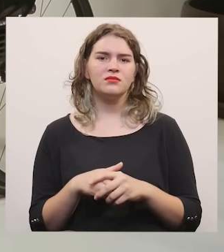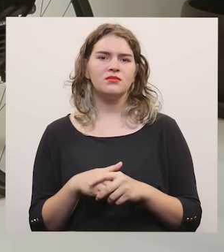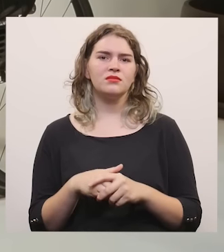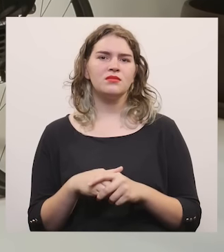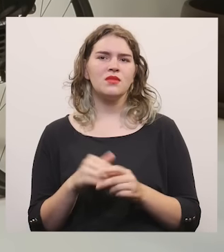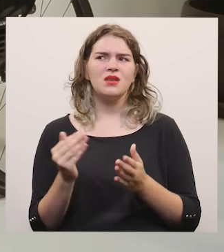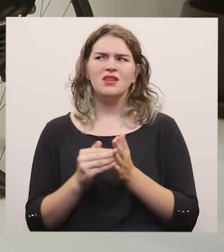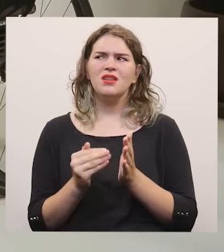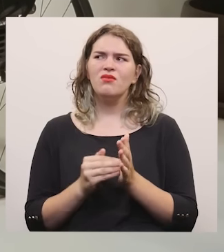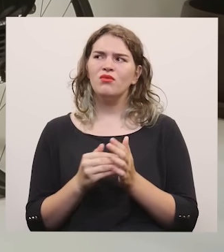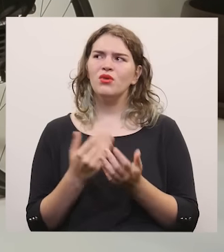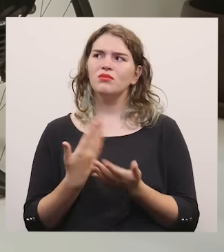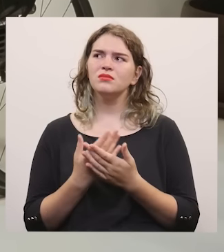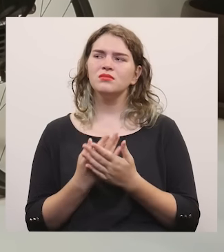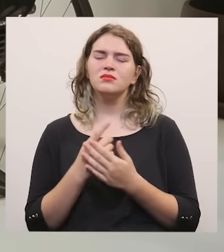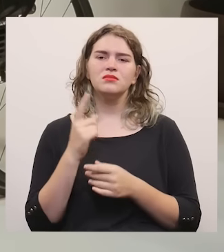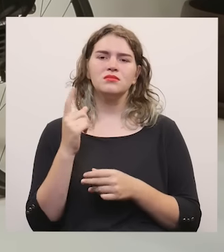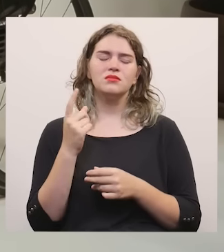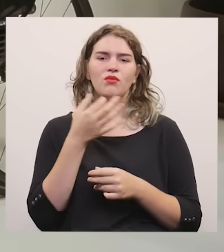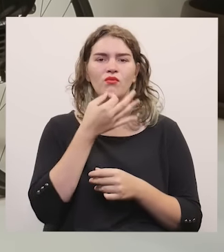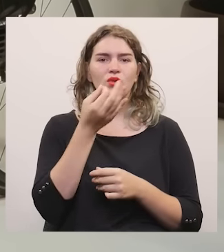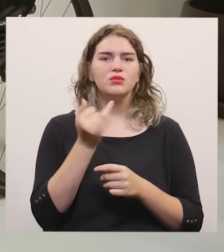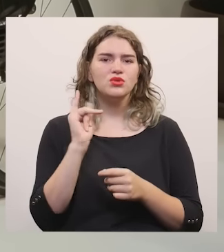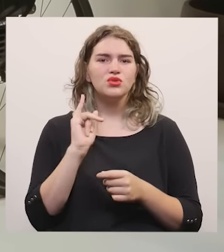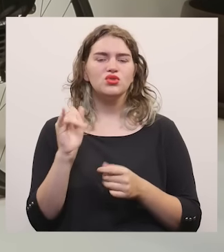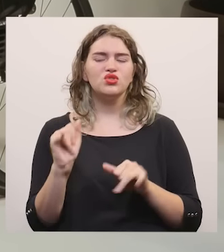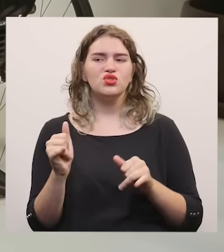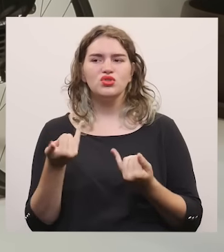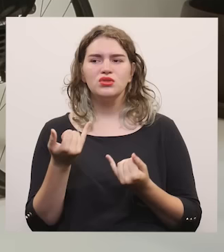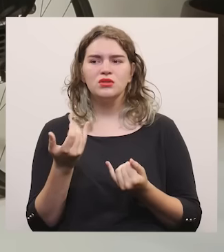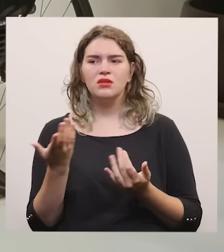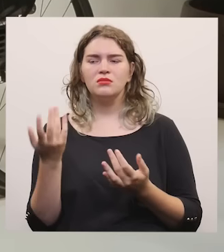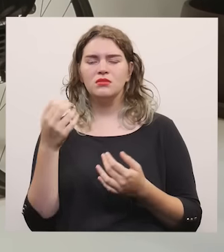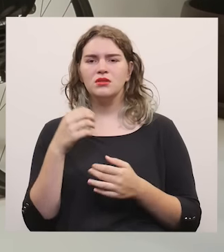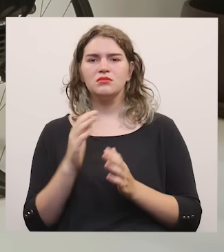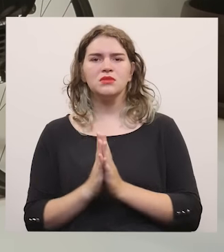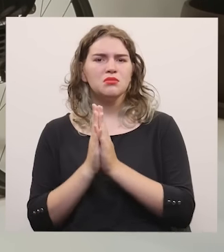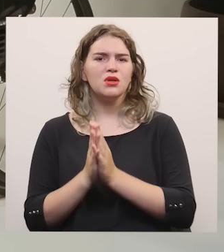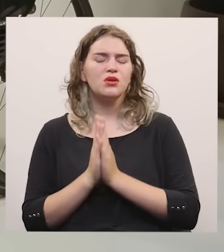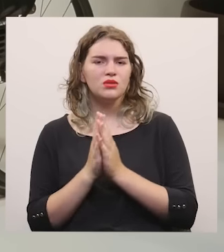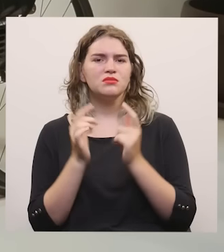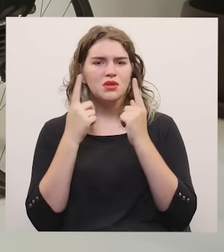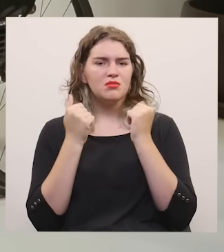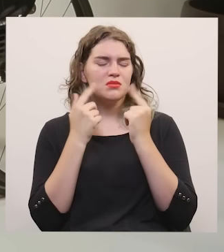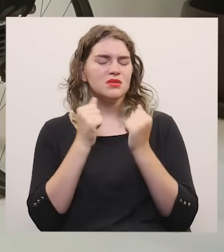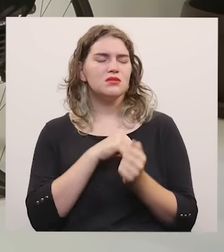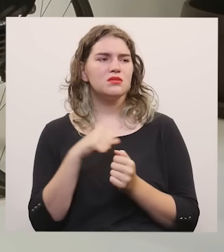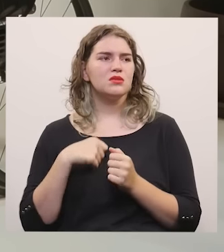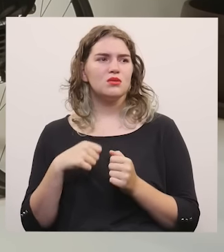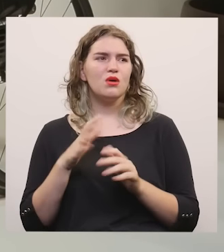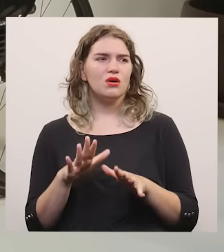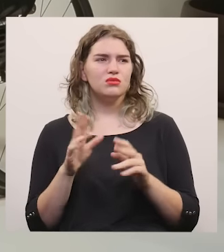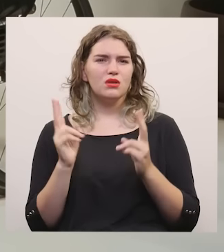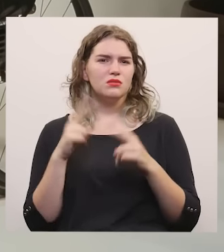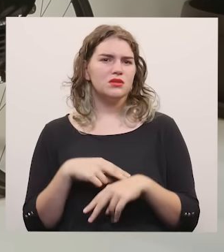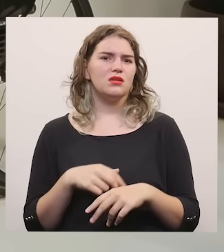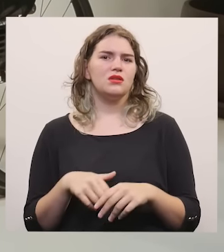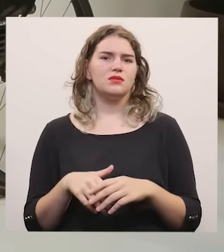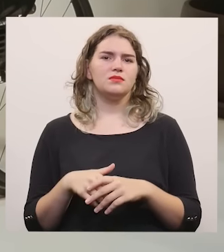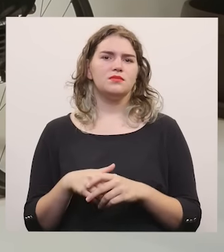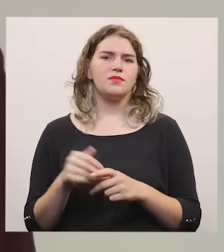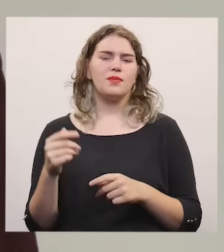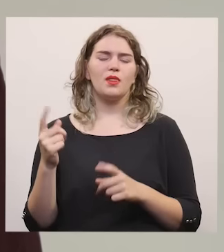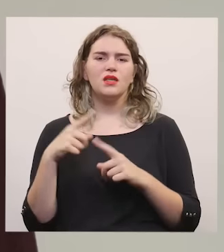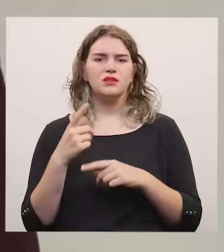am avut nevoie să vorbesc cu nimeni, să spun nimănui ce am pățit, decât să mă pun și să mă rog și să plâng. Asta am făcut.